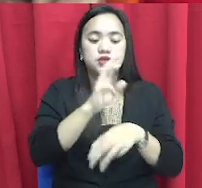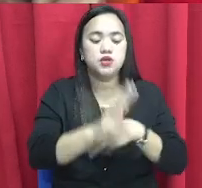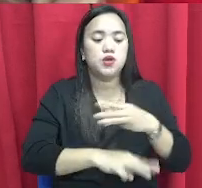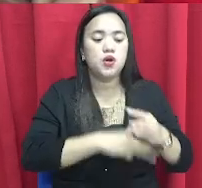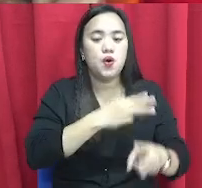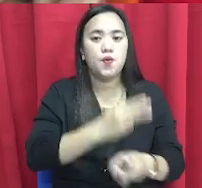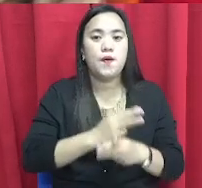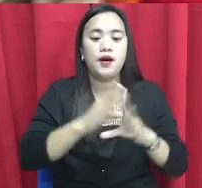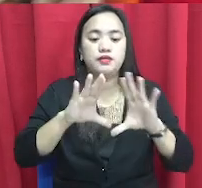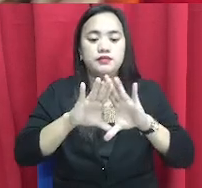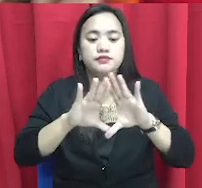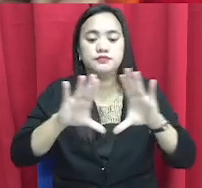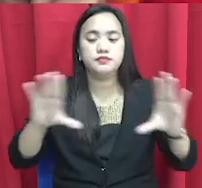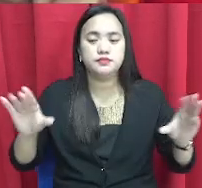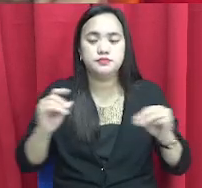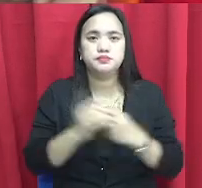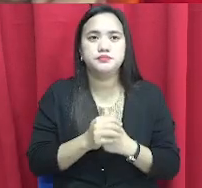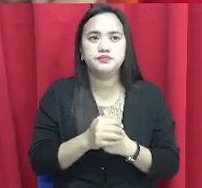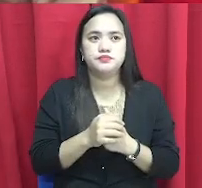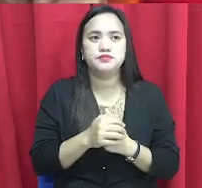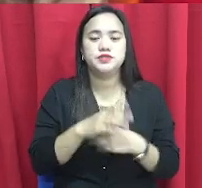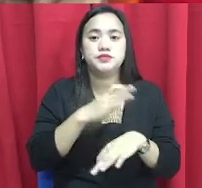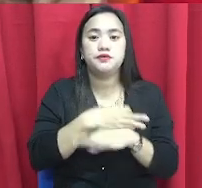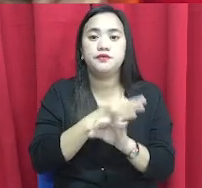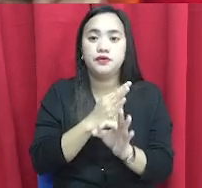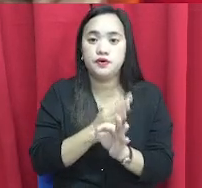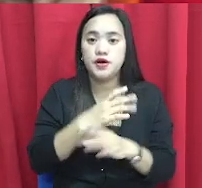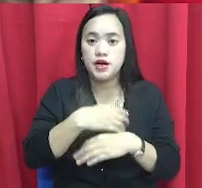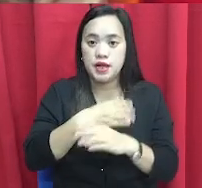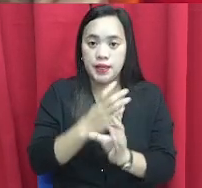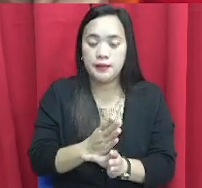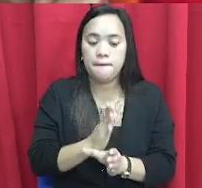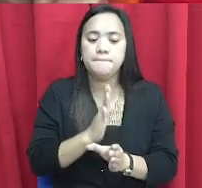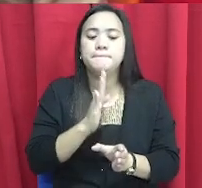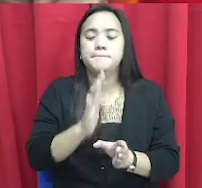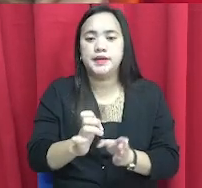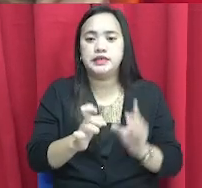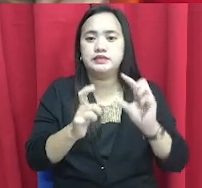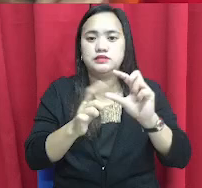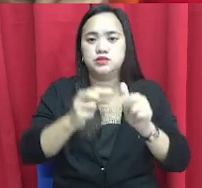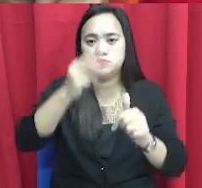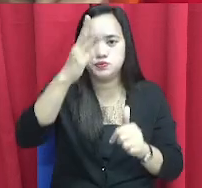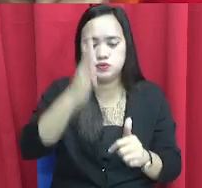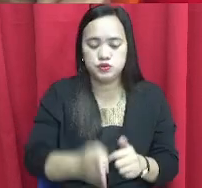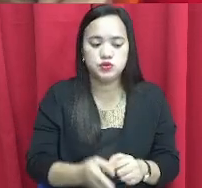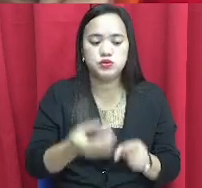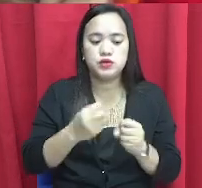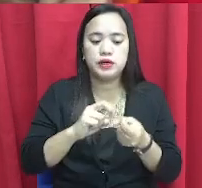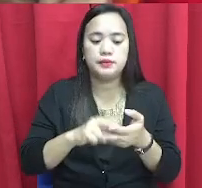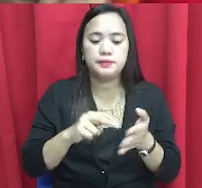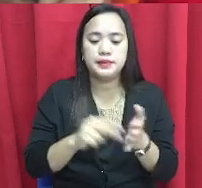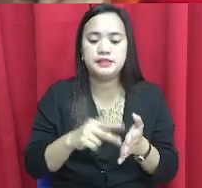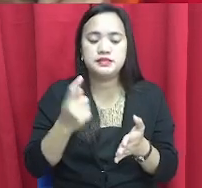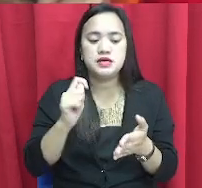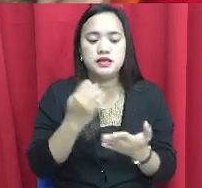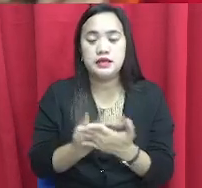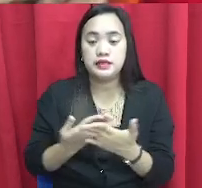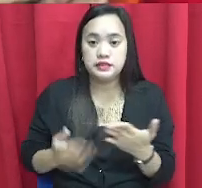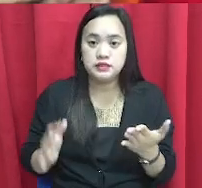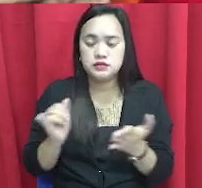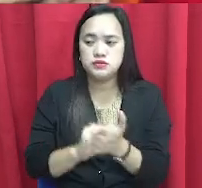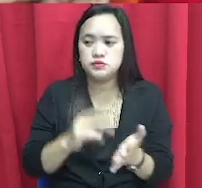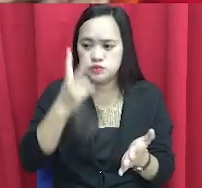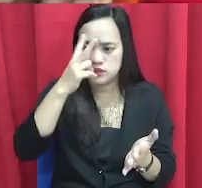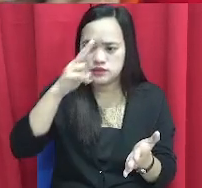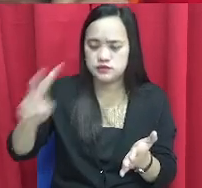by the word of God so that things which are seen were not made of things which do